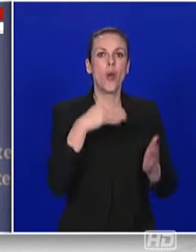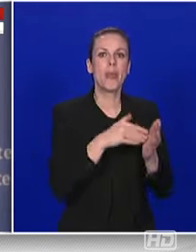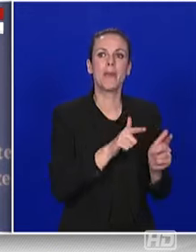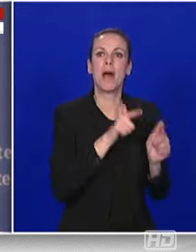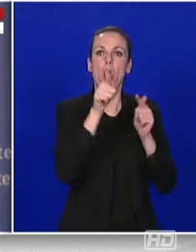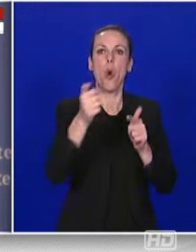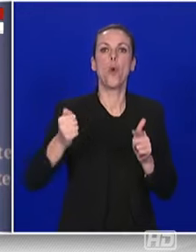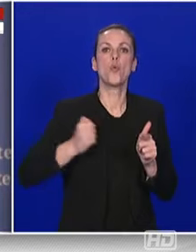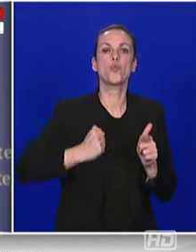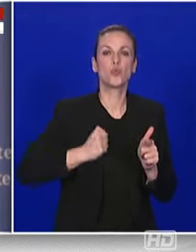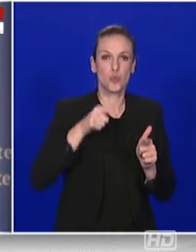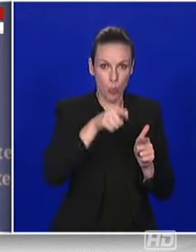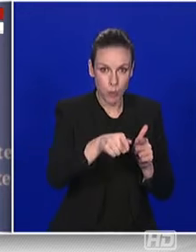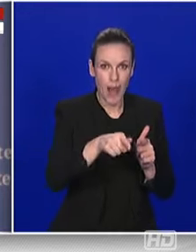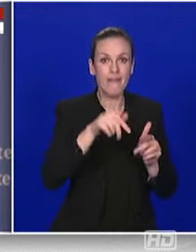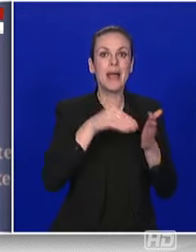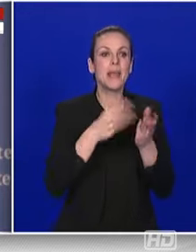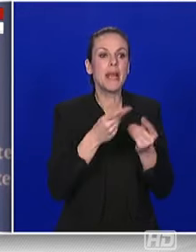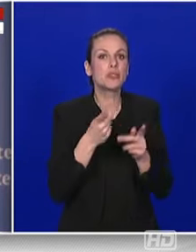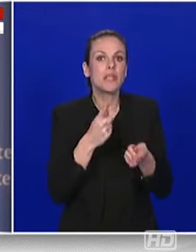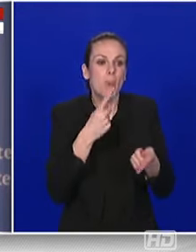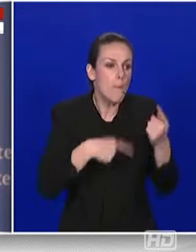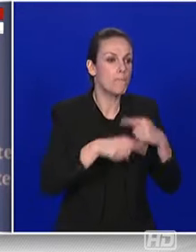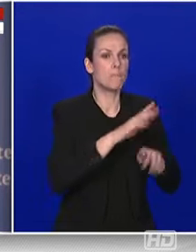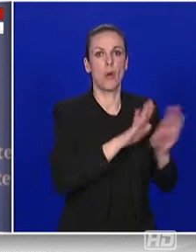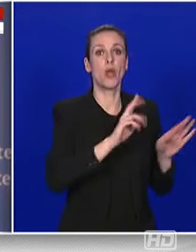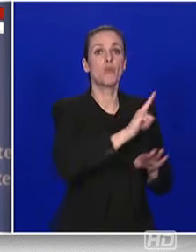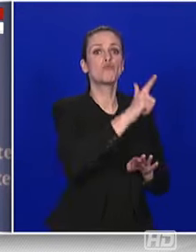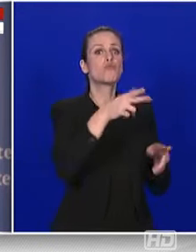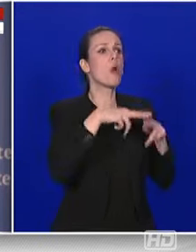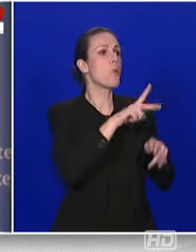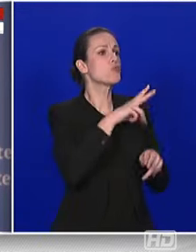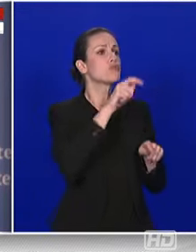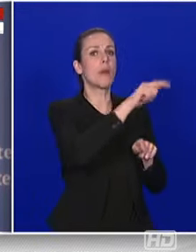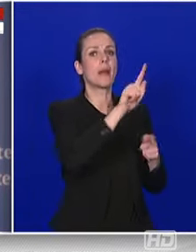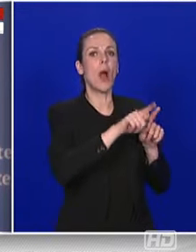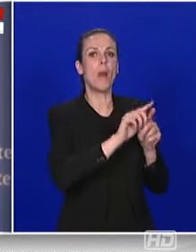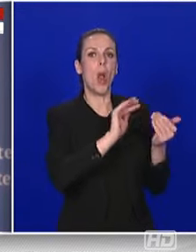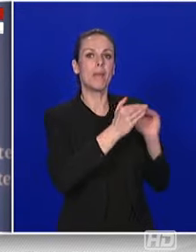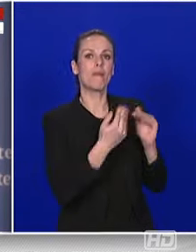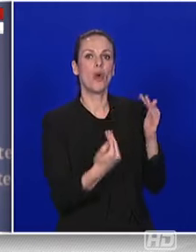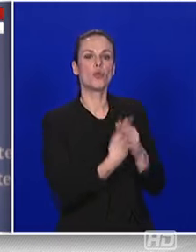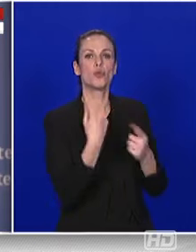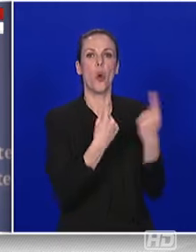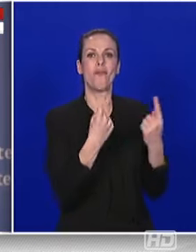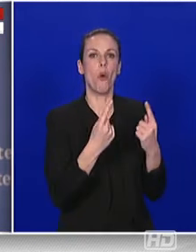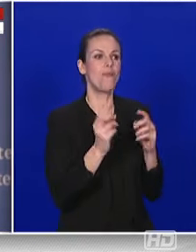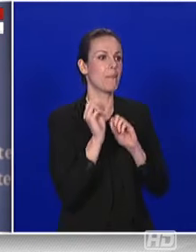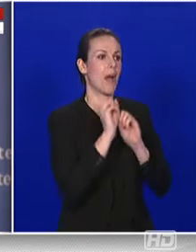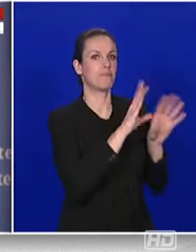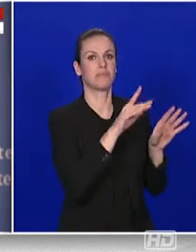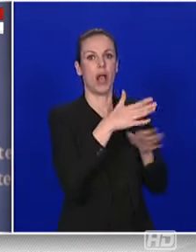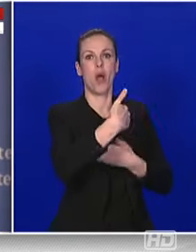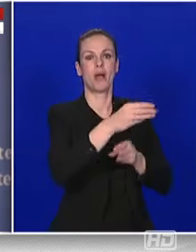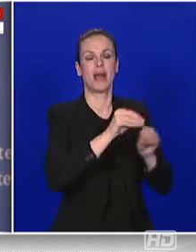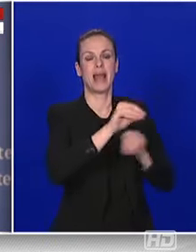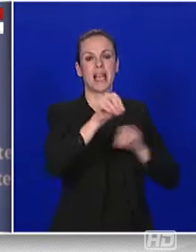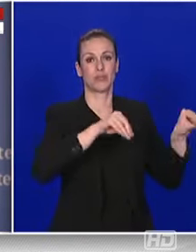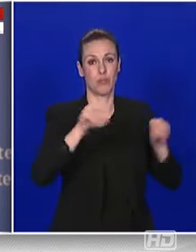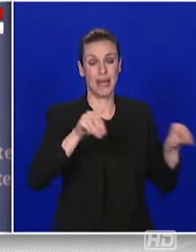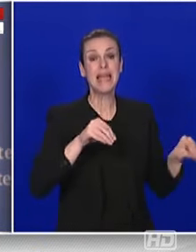liječenje i terapiju u KB Dubrava i jednostavno sve druge zagrebačke bolnice prilagoditi novim uvjetima funkcioniranja. Zahvaljujem